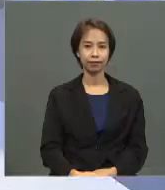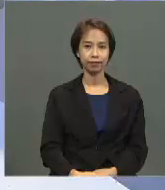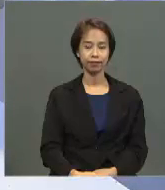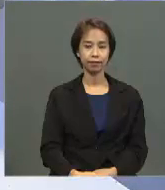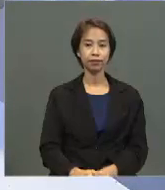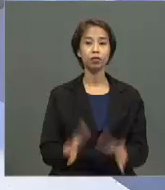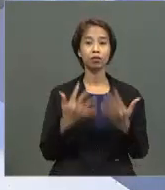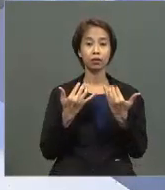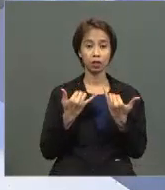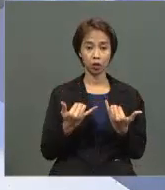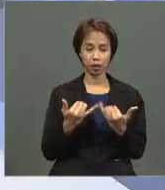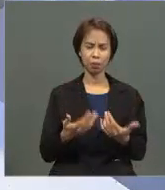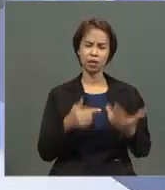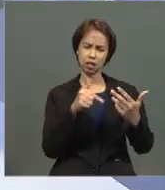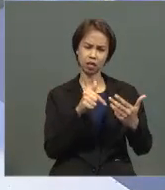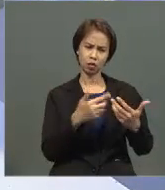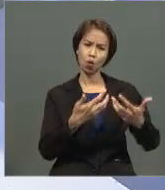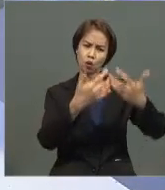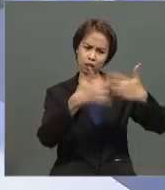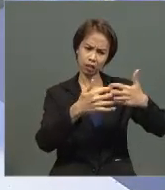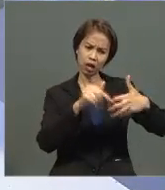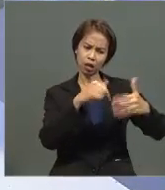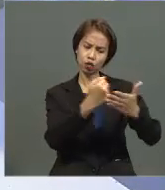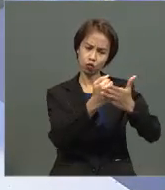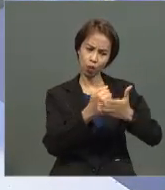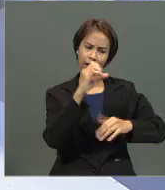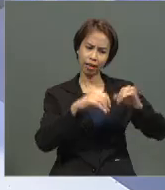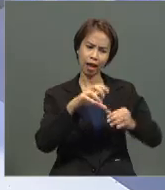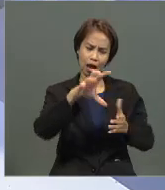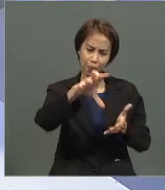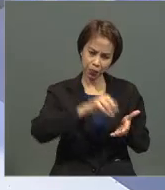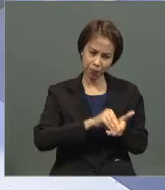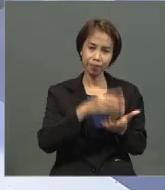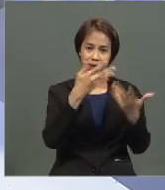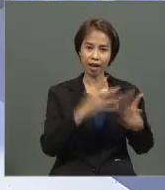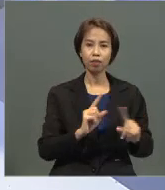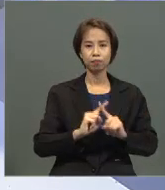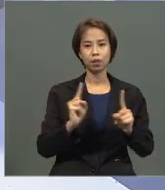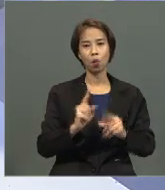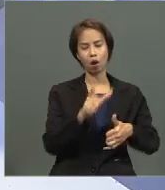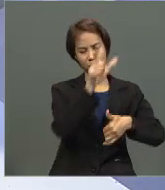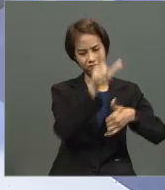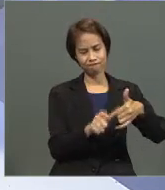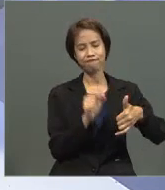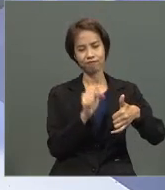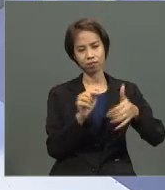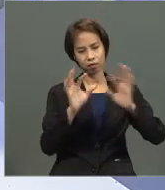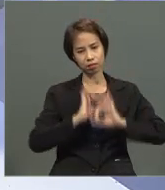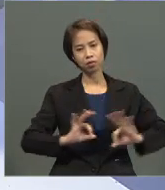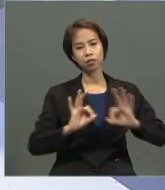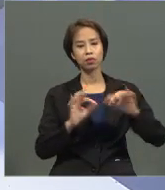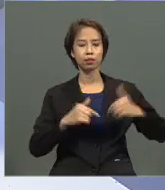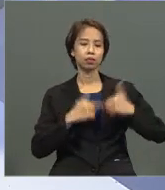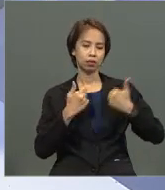ถึงแม้ว่าเราจะมีเจ้าเครื่องนวัตกรรมอินเตอร์เซปเตอร์แล้วเนี่ยอย่างที่คุณปฐมาพรบอกไปคนเราก็ควรจะมีจิตสำนึก